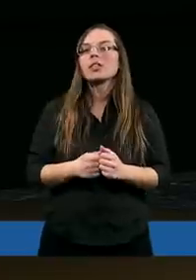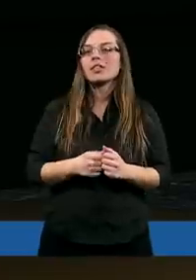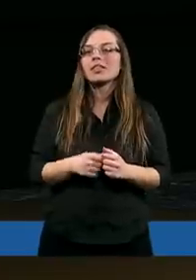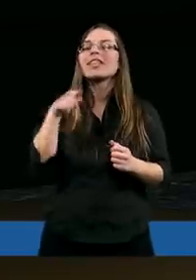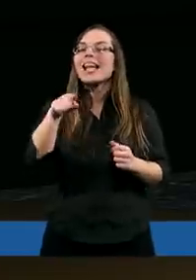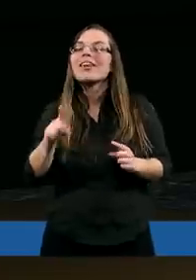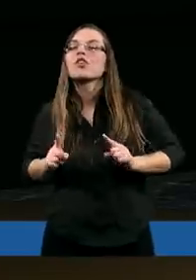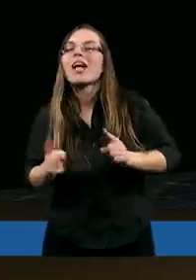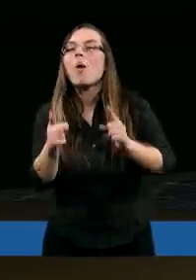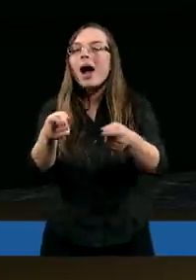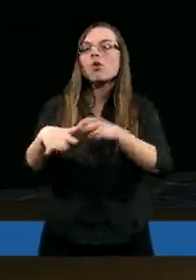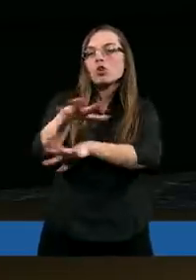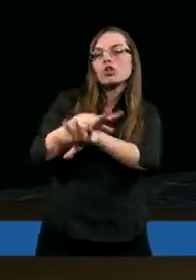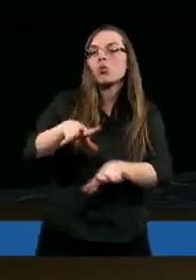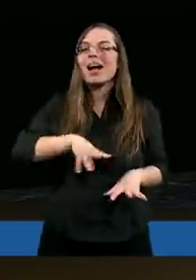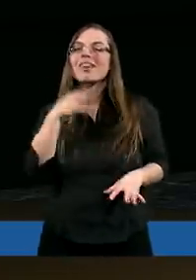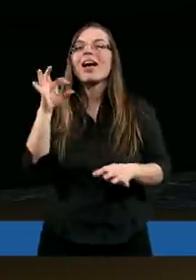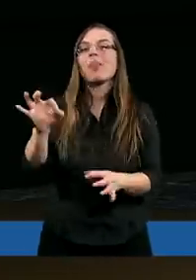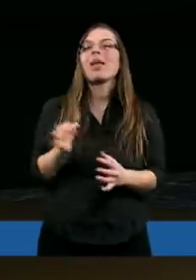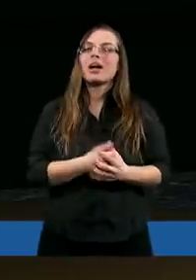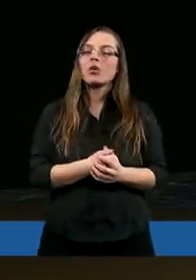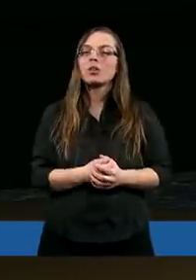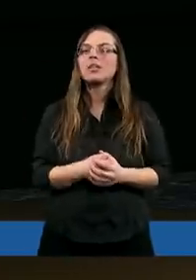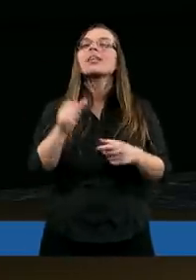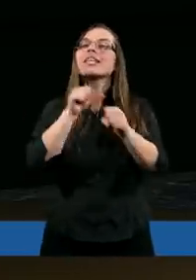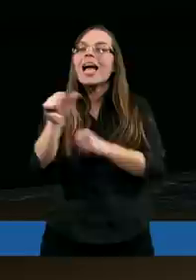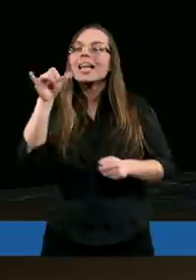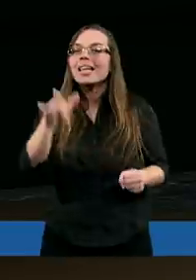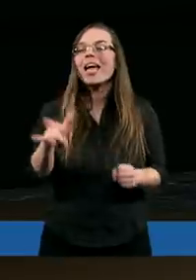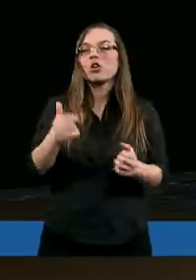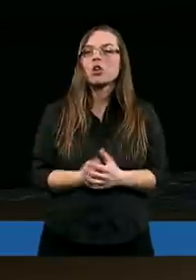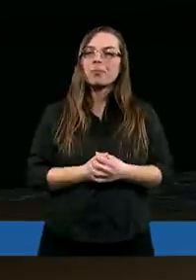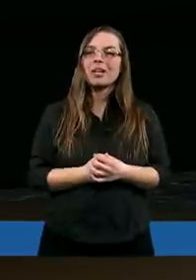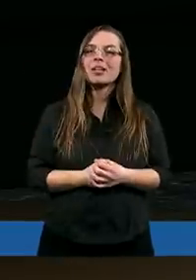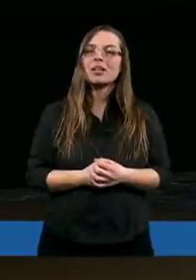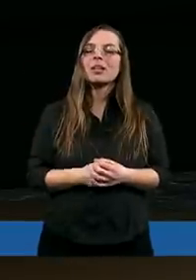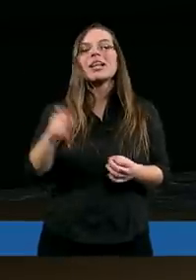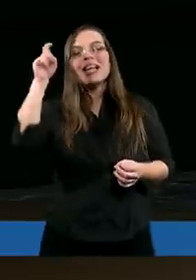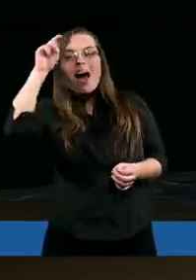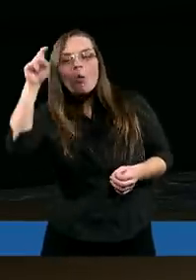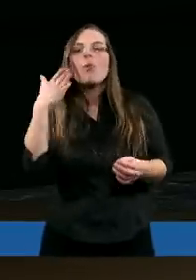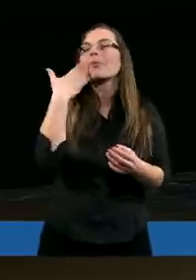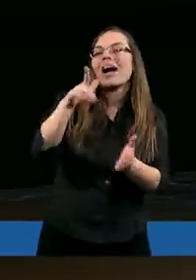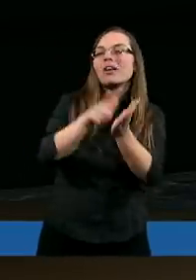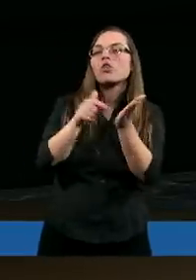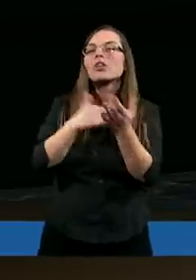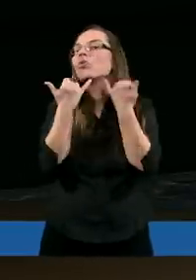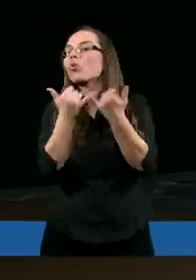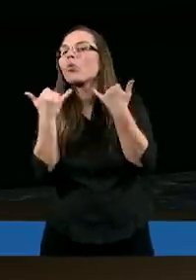bez tej działalności Ducha Świętego jesteśmy zakłopotani bardzo często